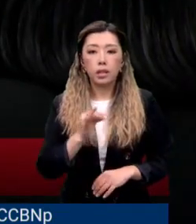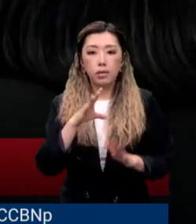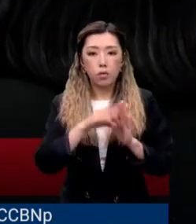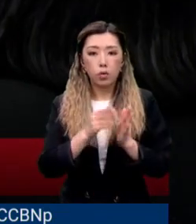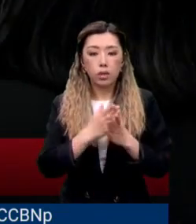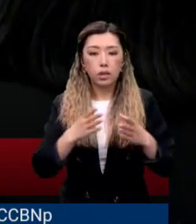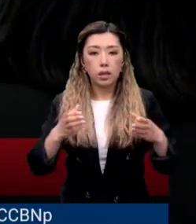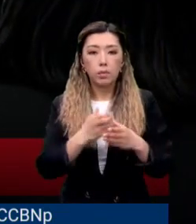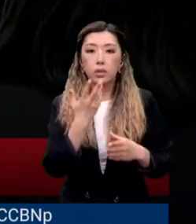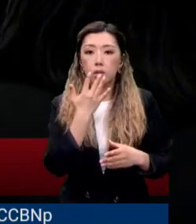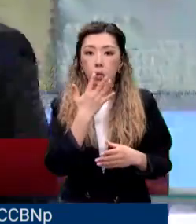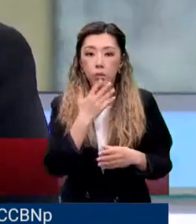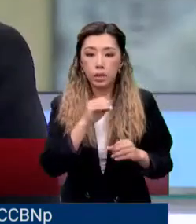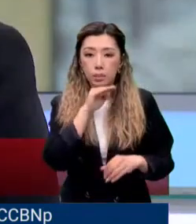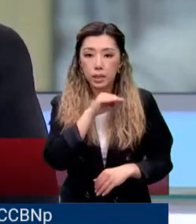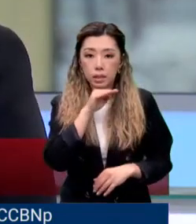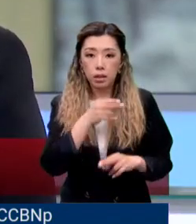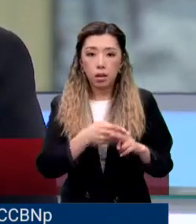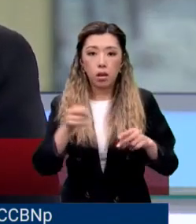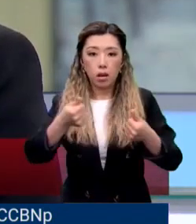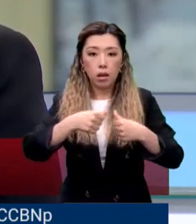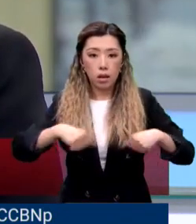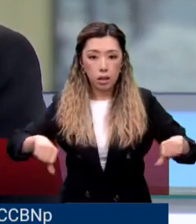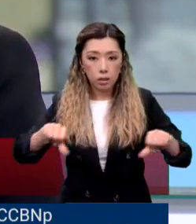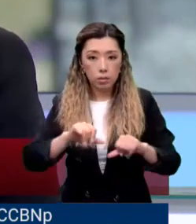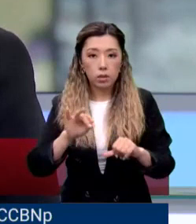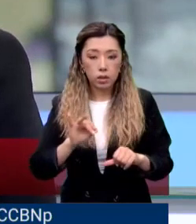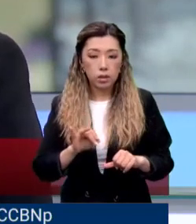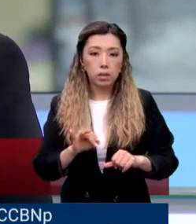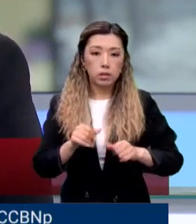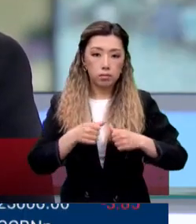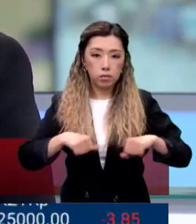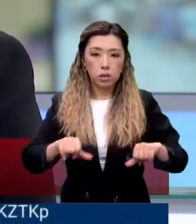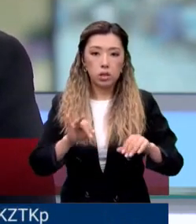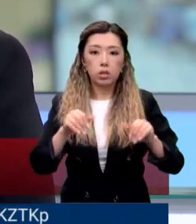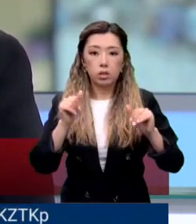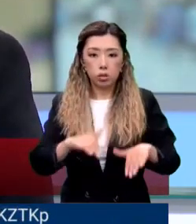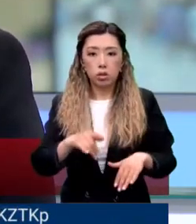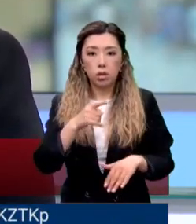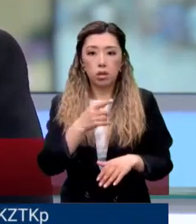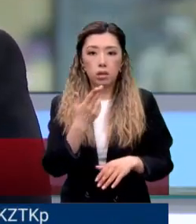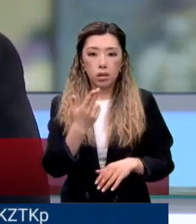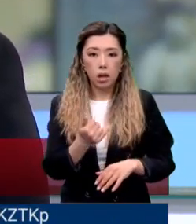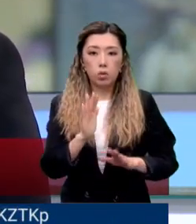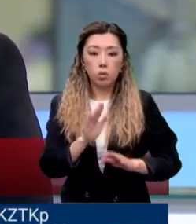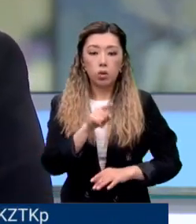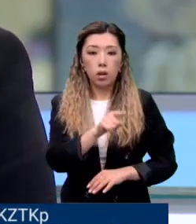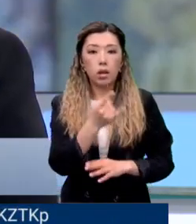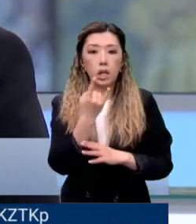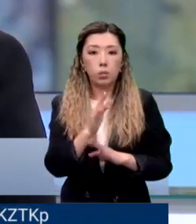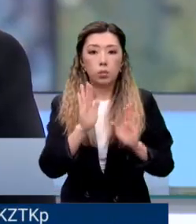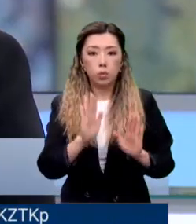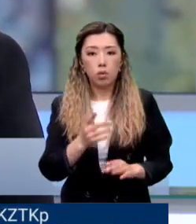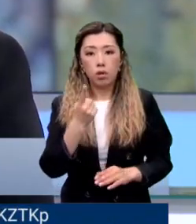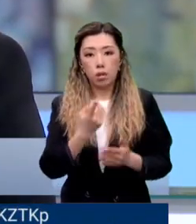есть специалисты, которые заседают и как бы в роли консилиума выносят это заключение, что именно этому ребенку